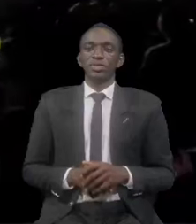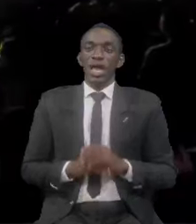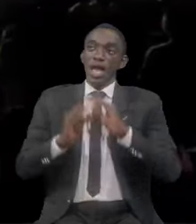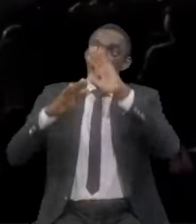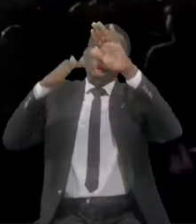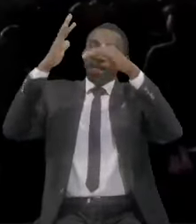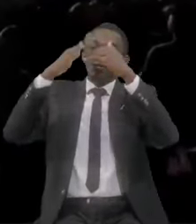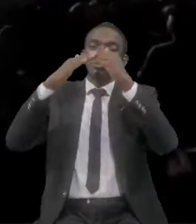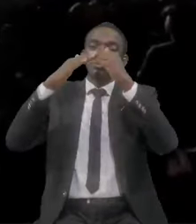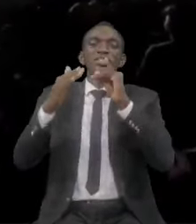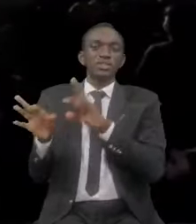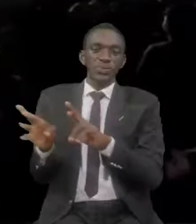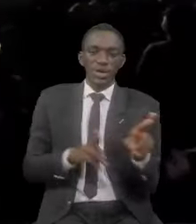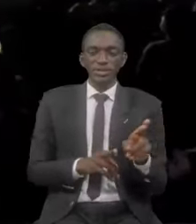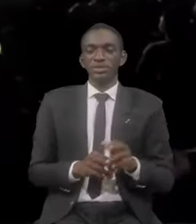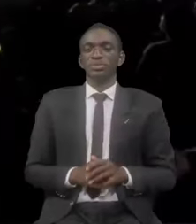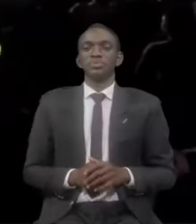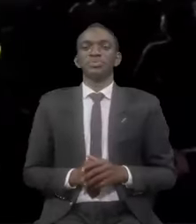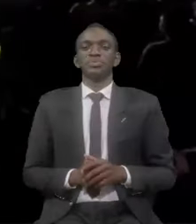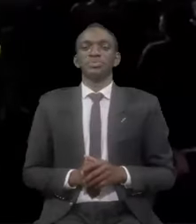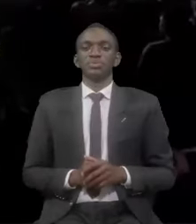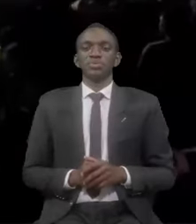Le ciel est prêt.